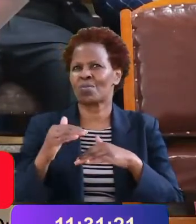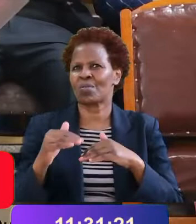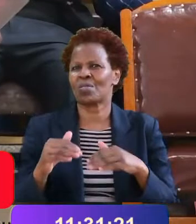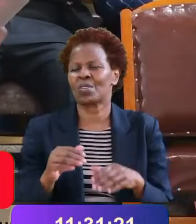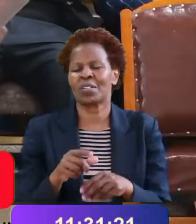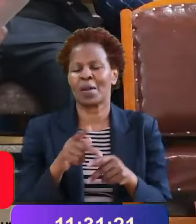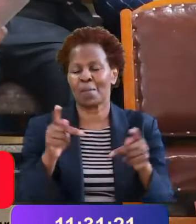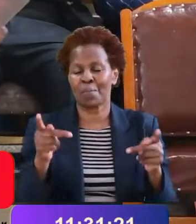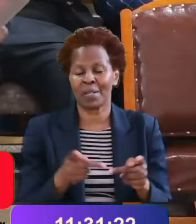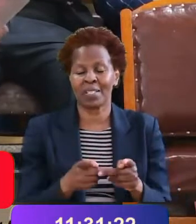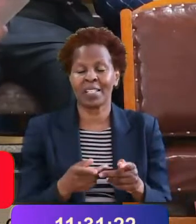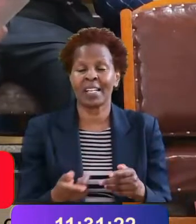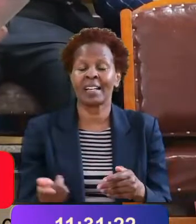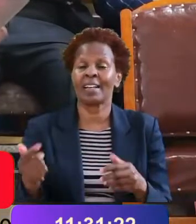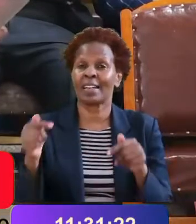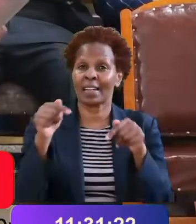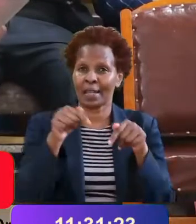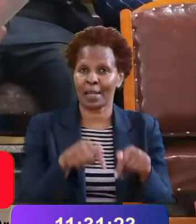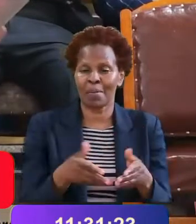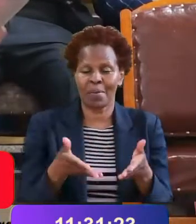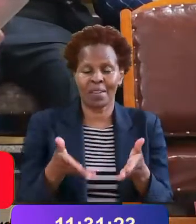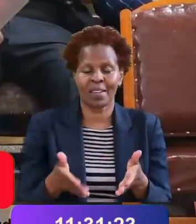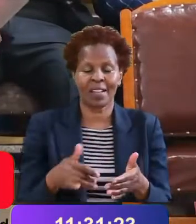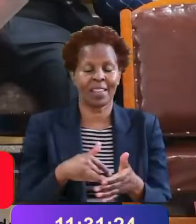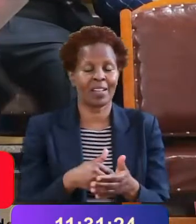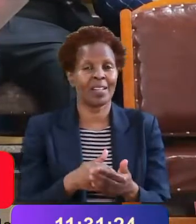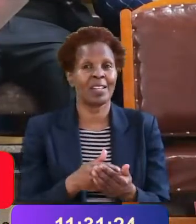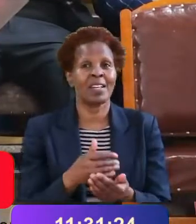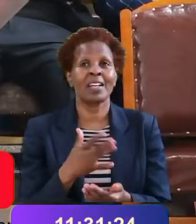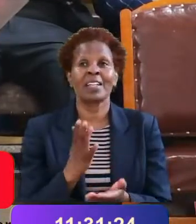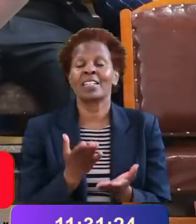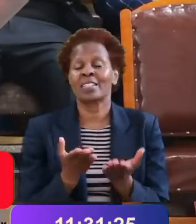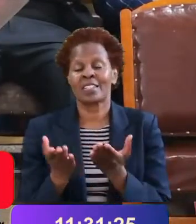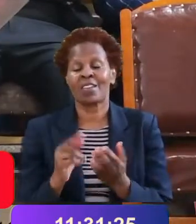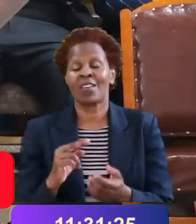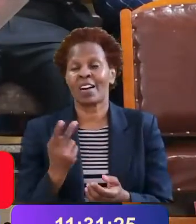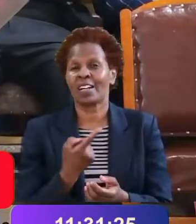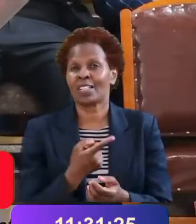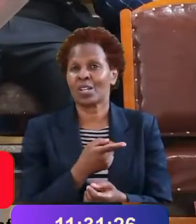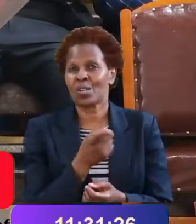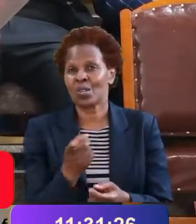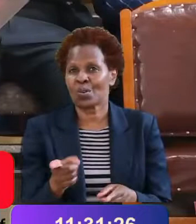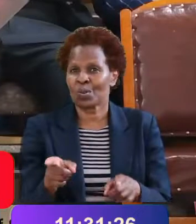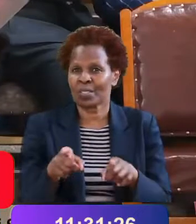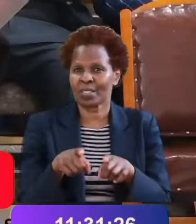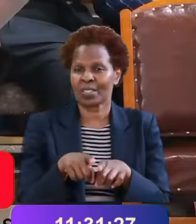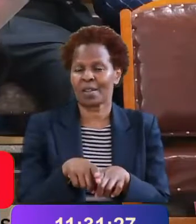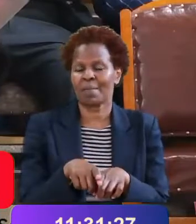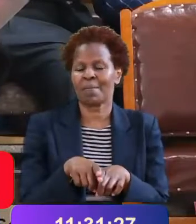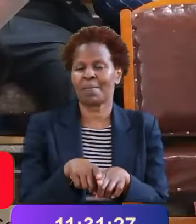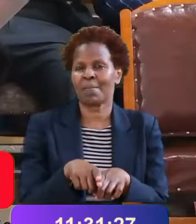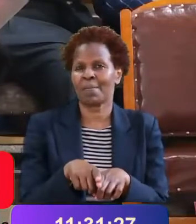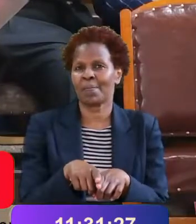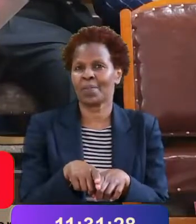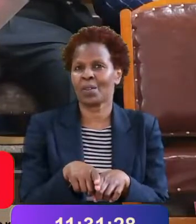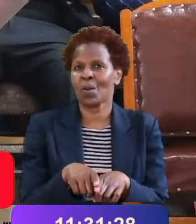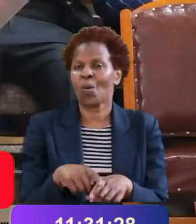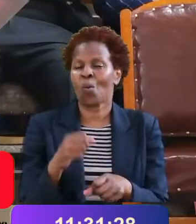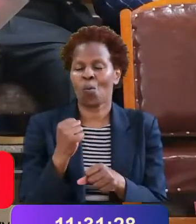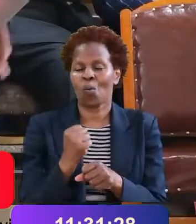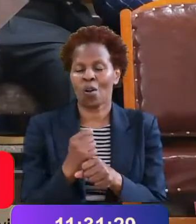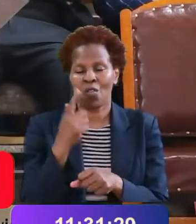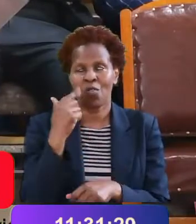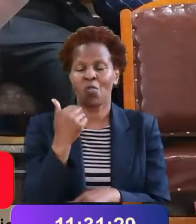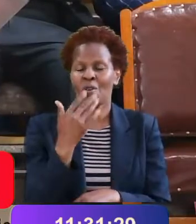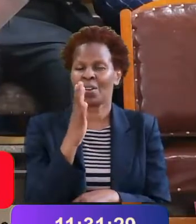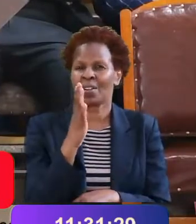hapa ili atuhudumie. Kwa hivyo hata sisi natupasa tujitolee katika kazi yake.